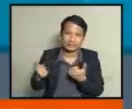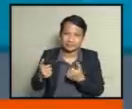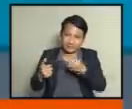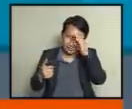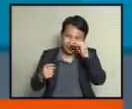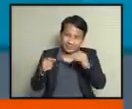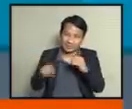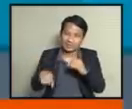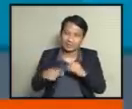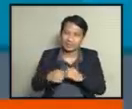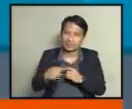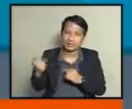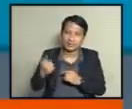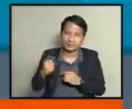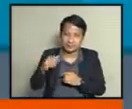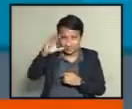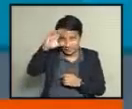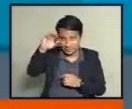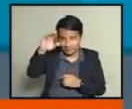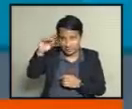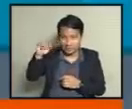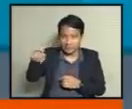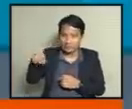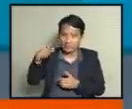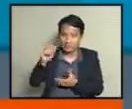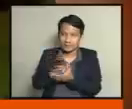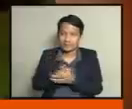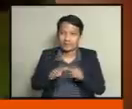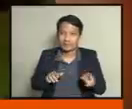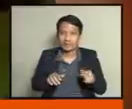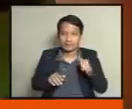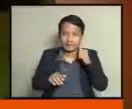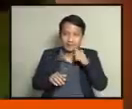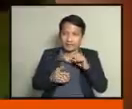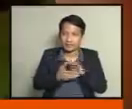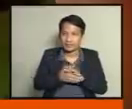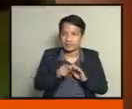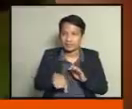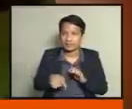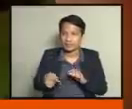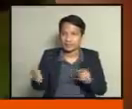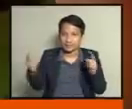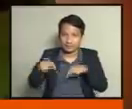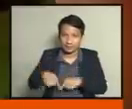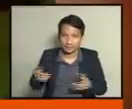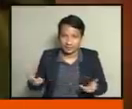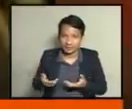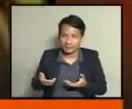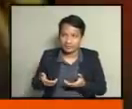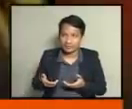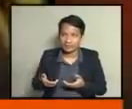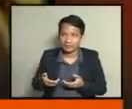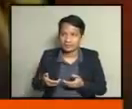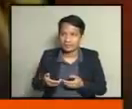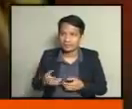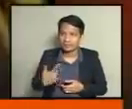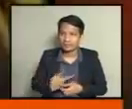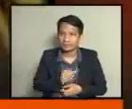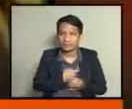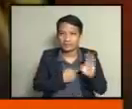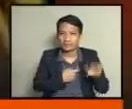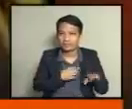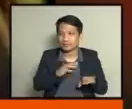lalaki po kasi ay may asawa. At ang asawa ni lalaki, andito po sa amin, naghihinagpis.